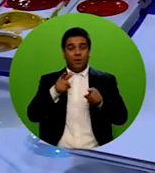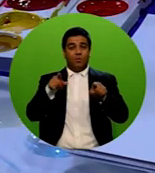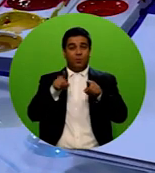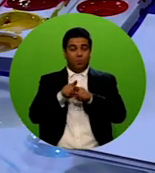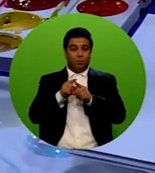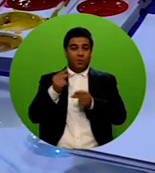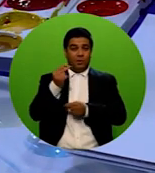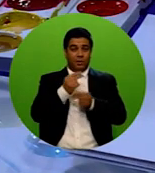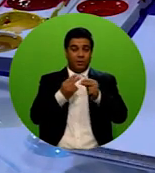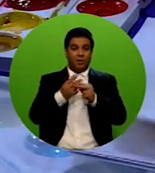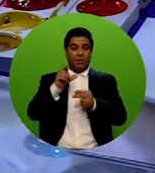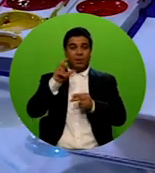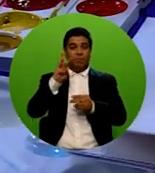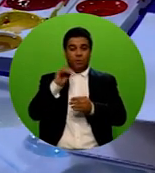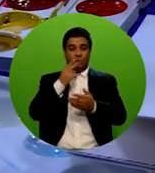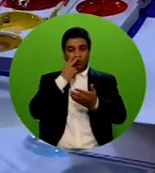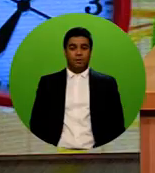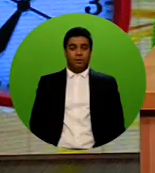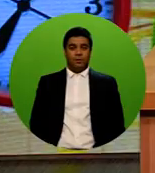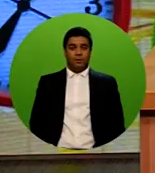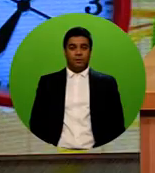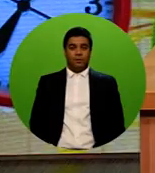ishlangan emblemalarni ko'rib chiqamiz.